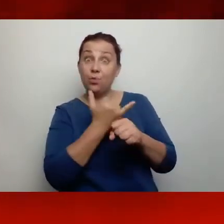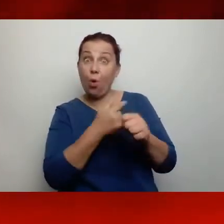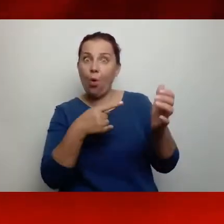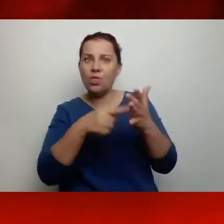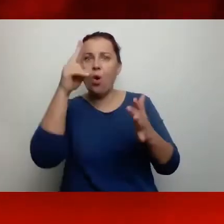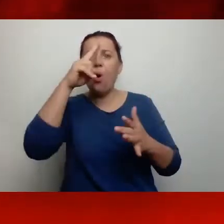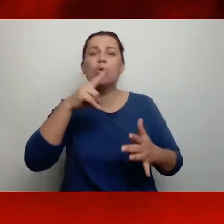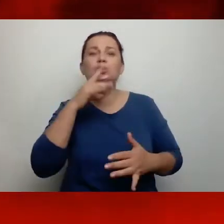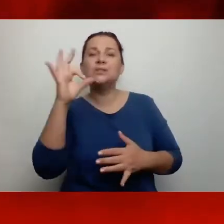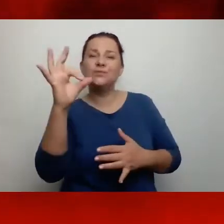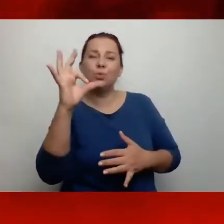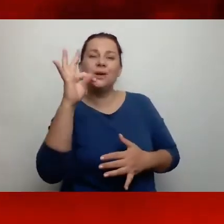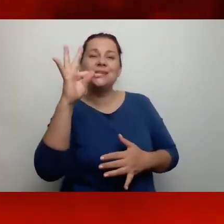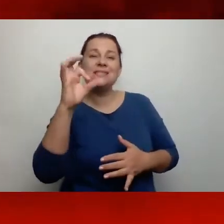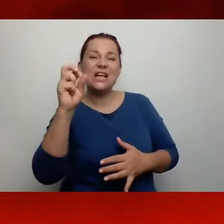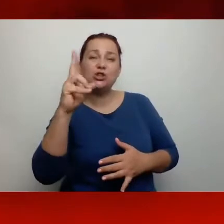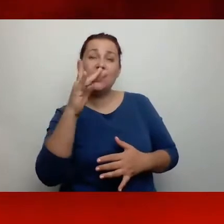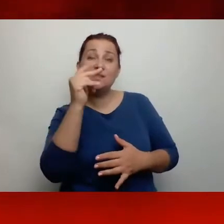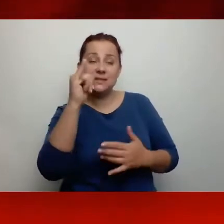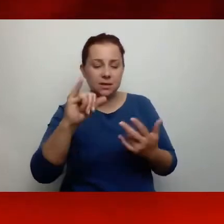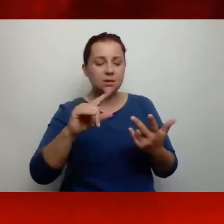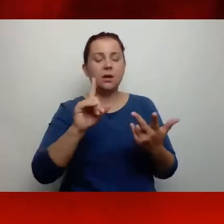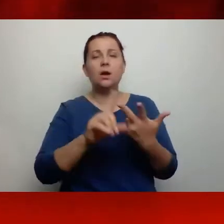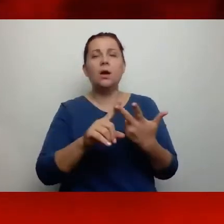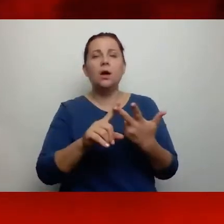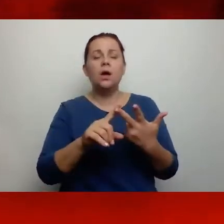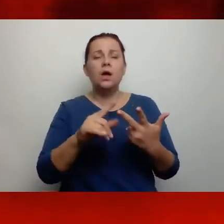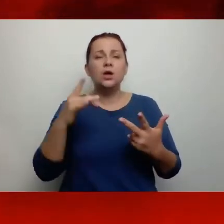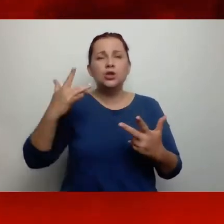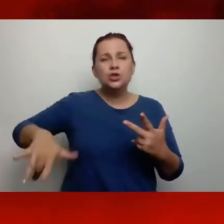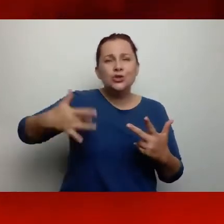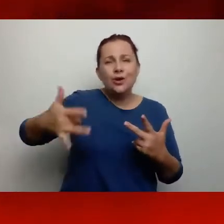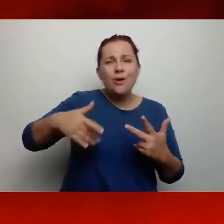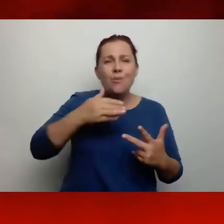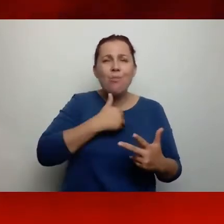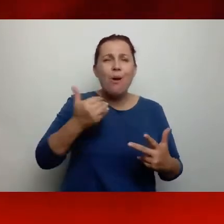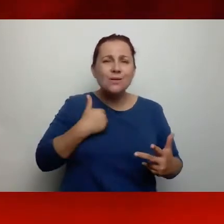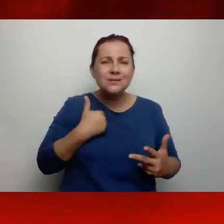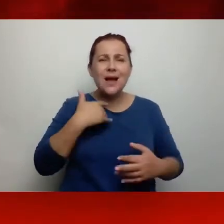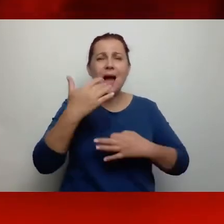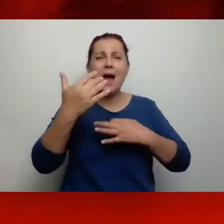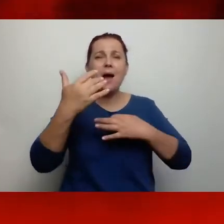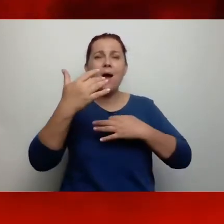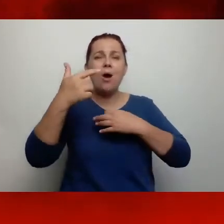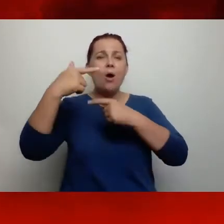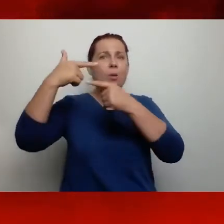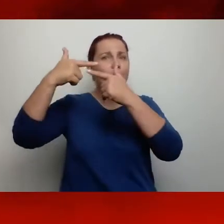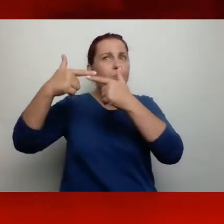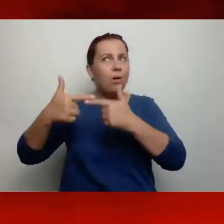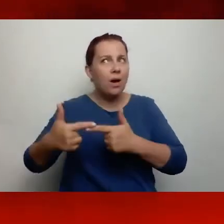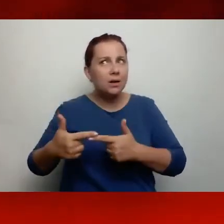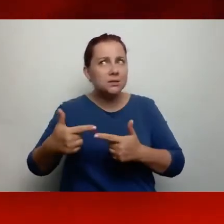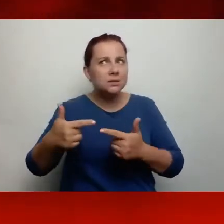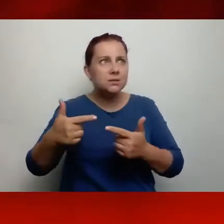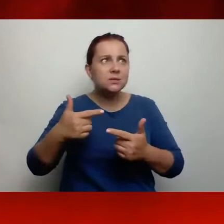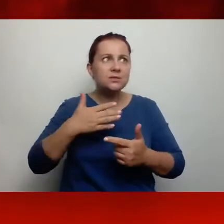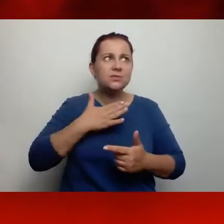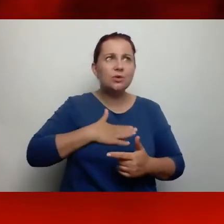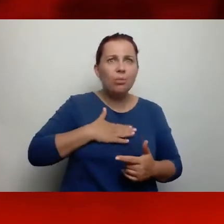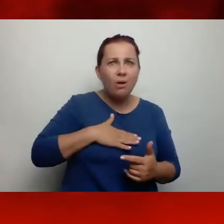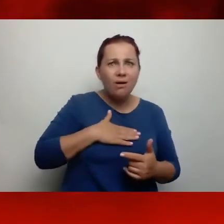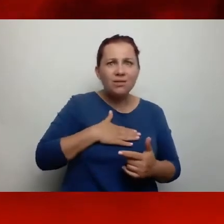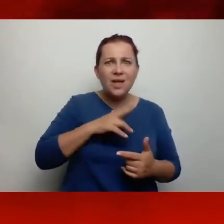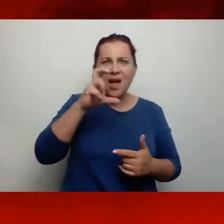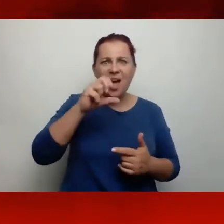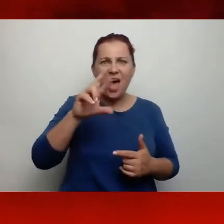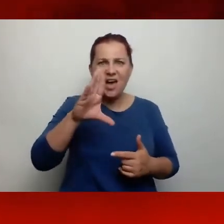Staszewskiego, a w piątek o księciu polskiej poezji Zbigniewie Herbercie. W sobotę. W piątek o